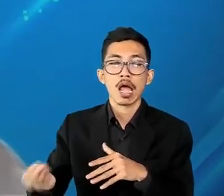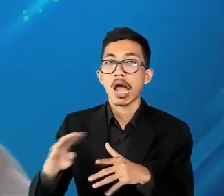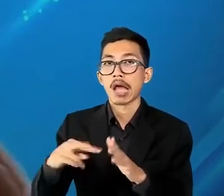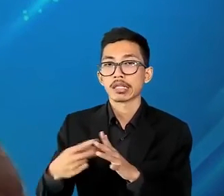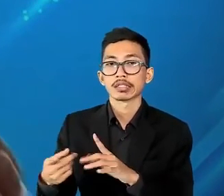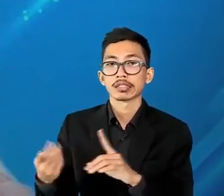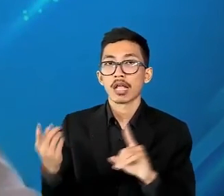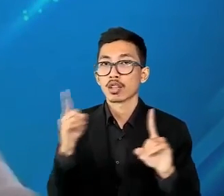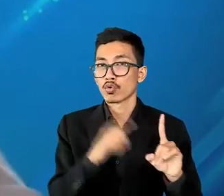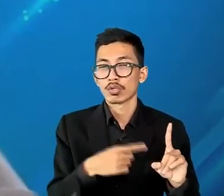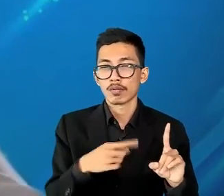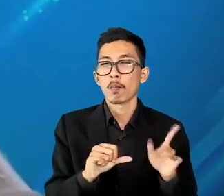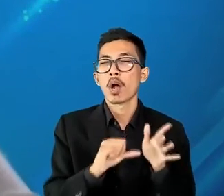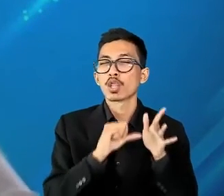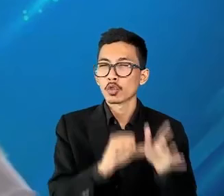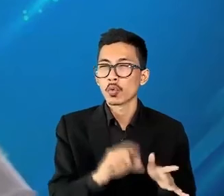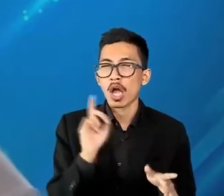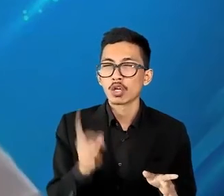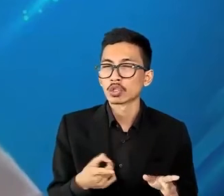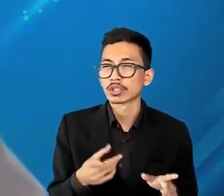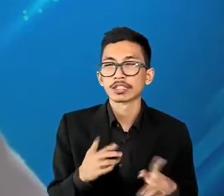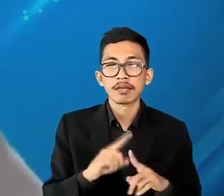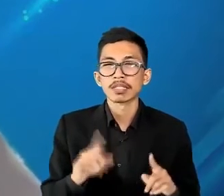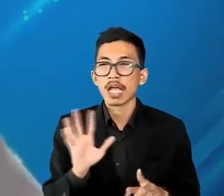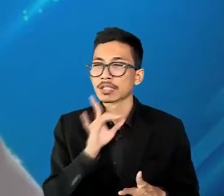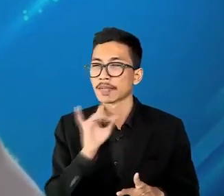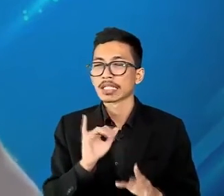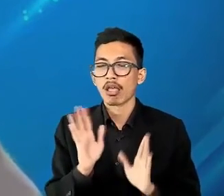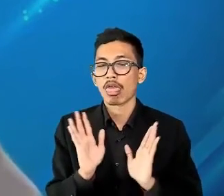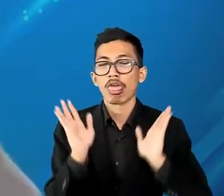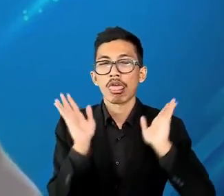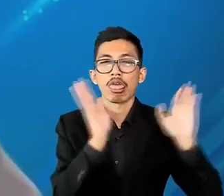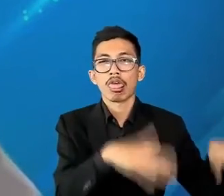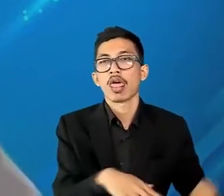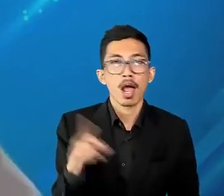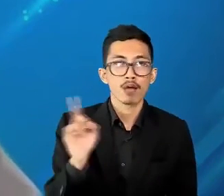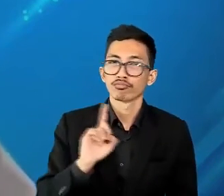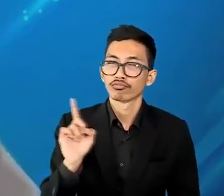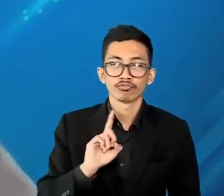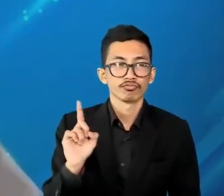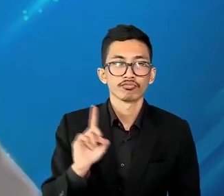kita tolong, jangan justru dia di COVID-kan. Maksud saya jangan